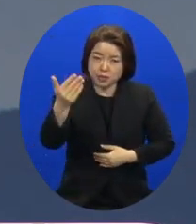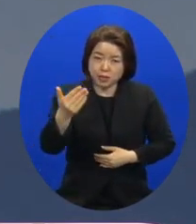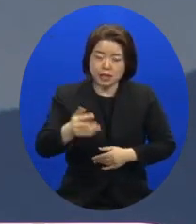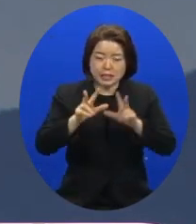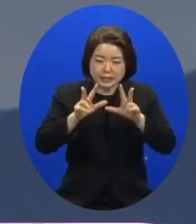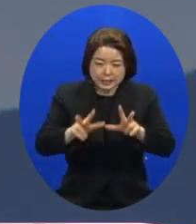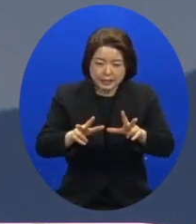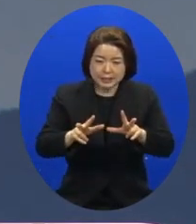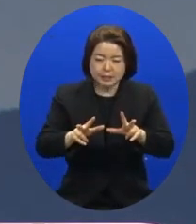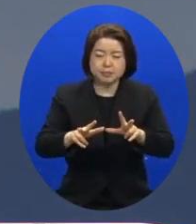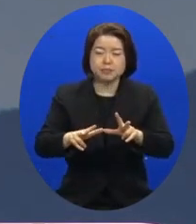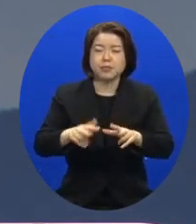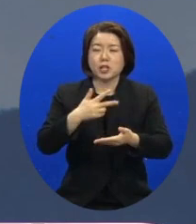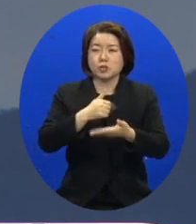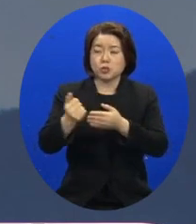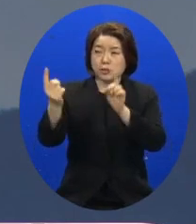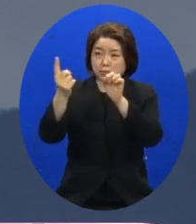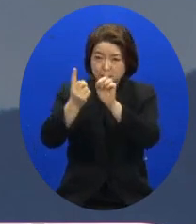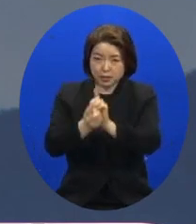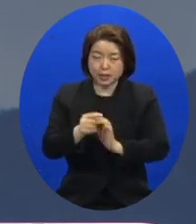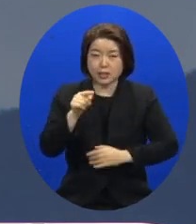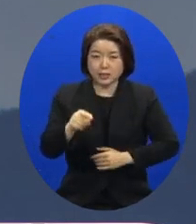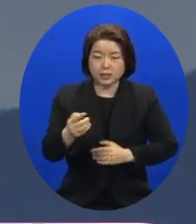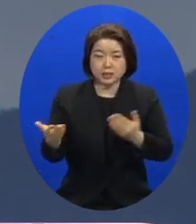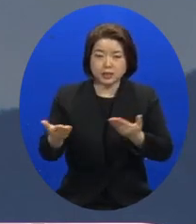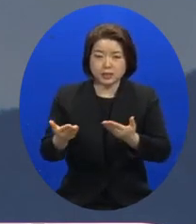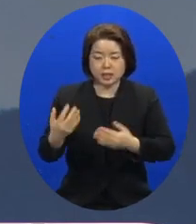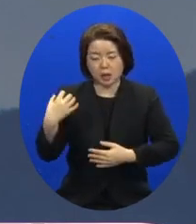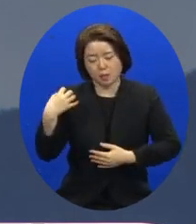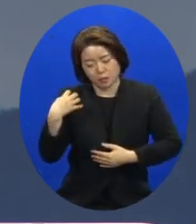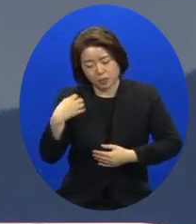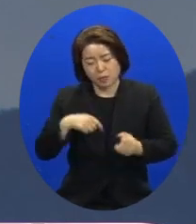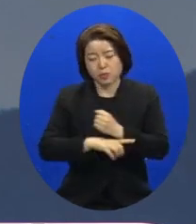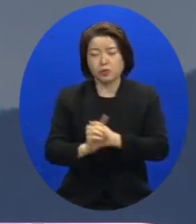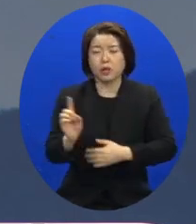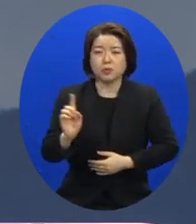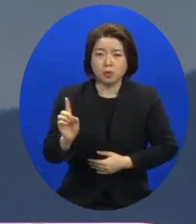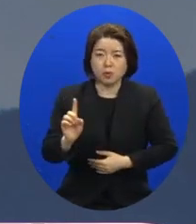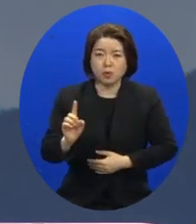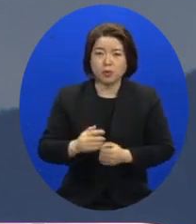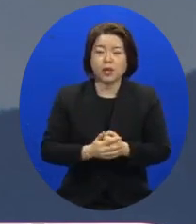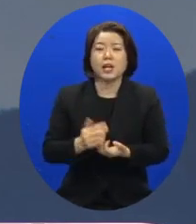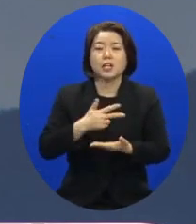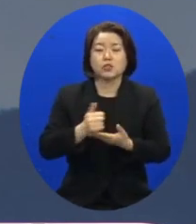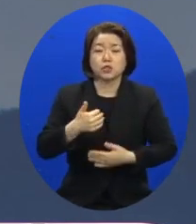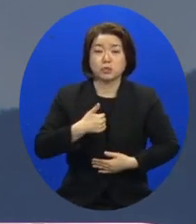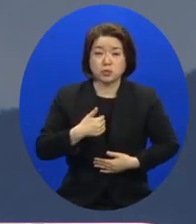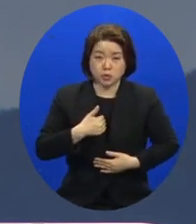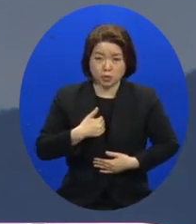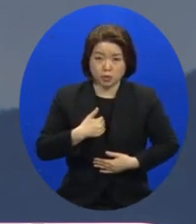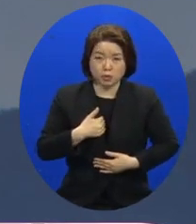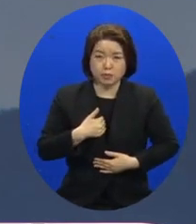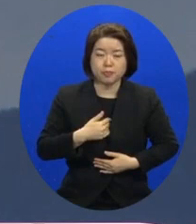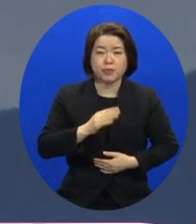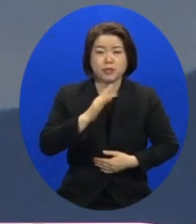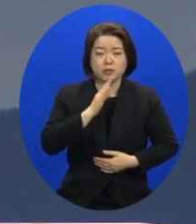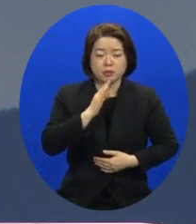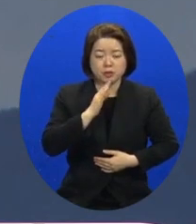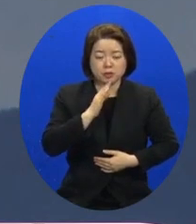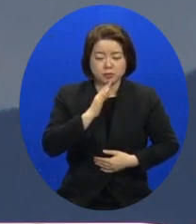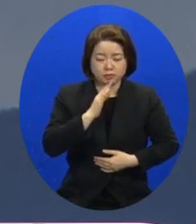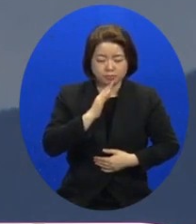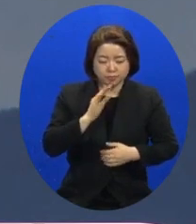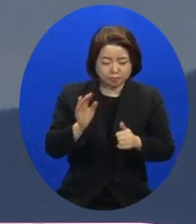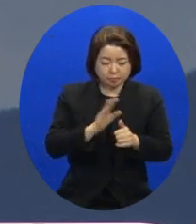주님 만난다는 것이 두렵고 부담스러운 이유가 뭡니까? 주님, 죄를 정말